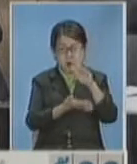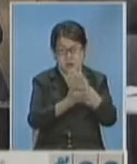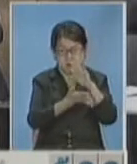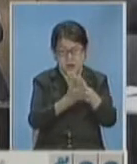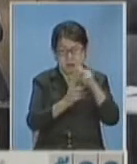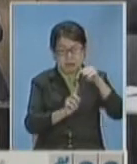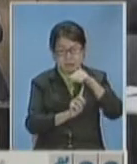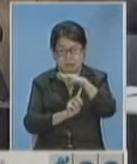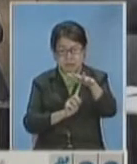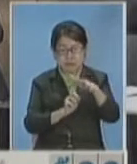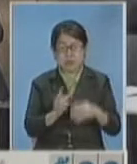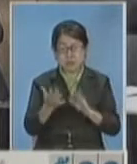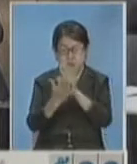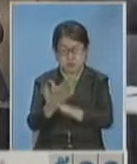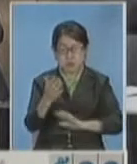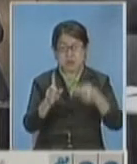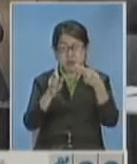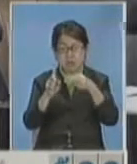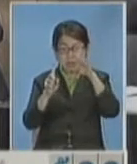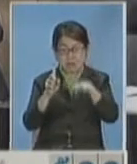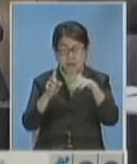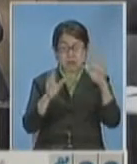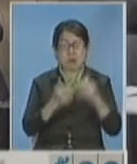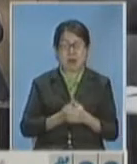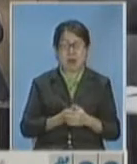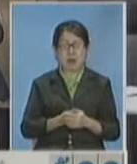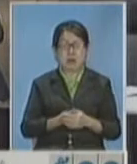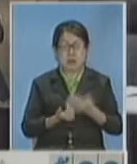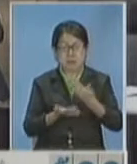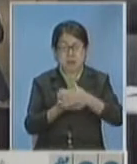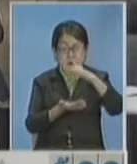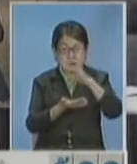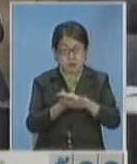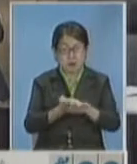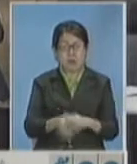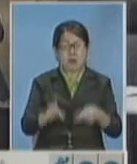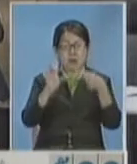43,258 แห่งค่ะขอมานะคะตกหารแล้ว